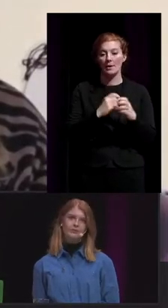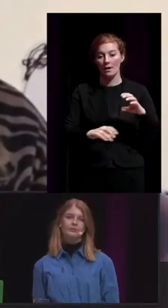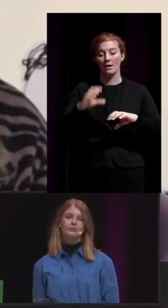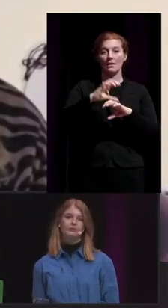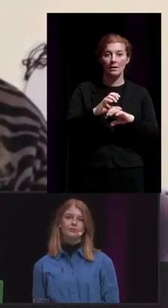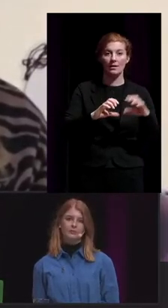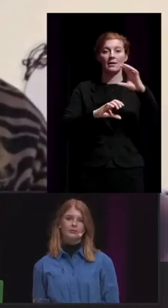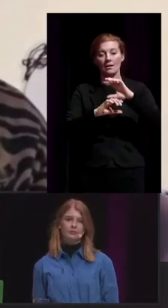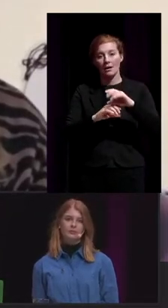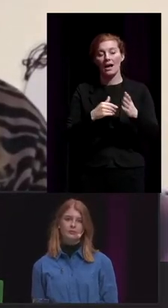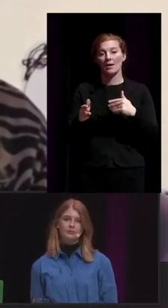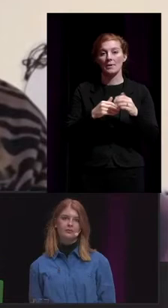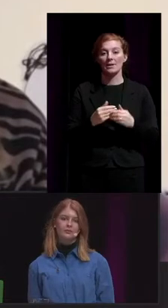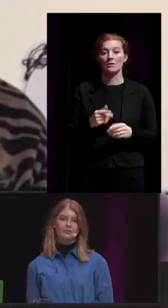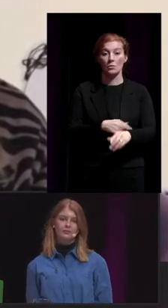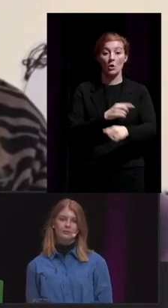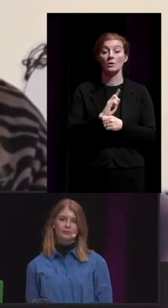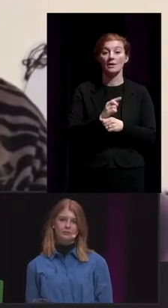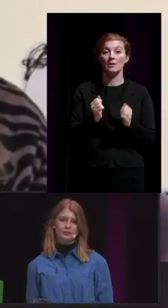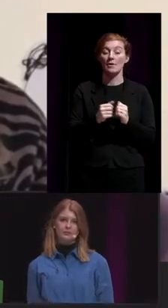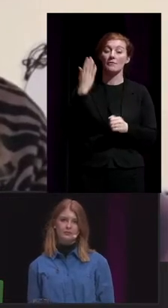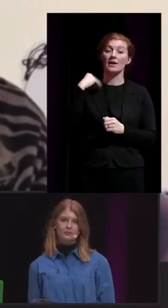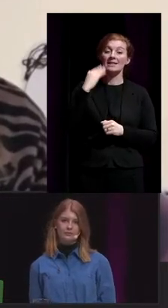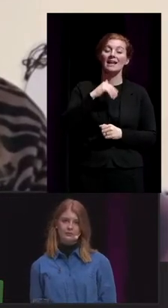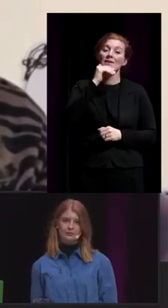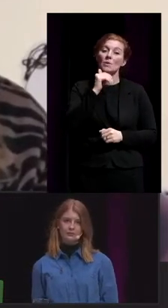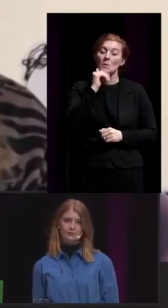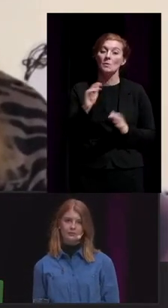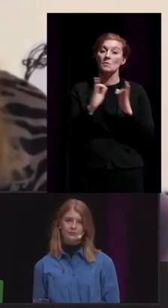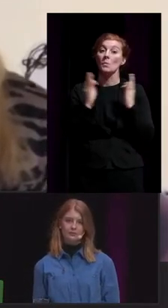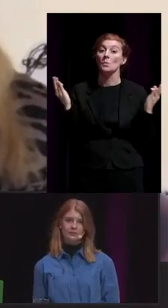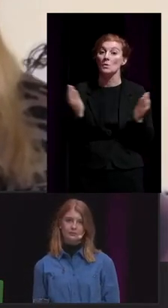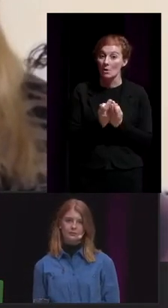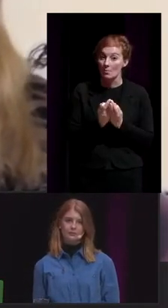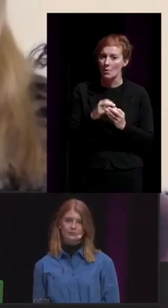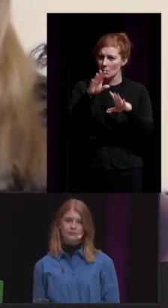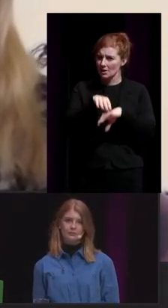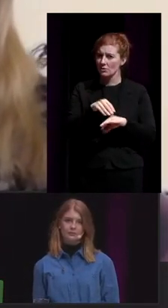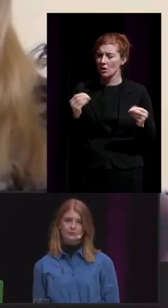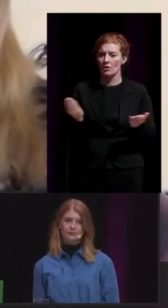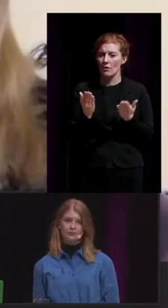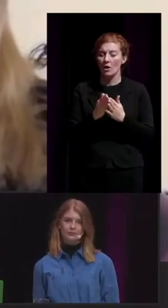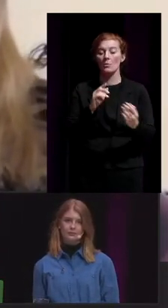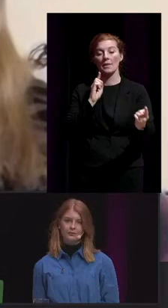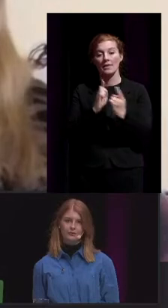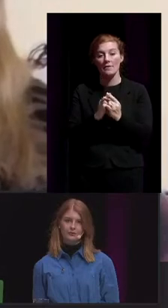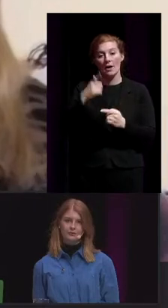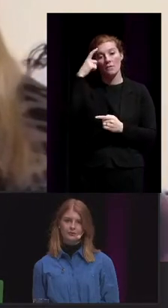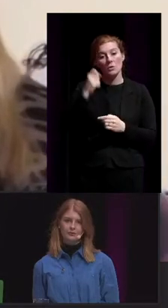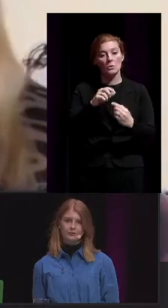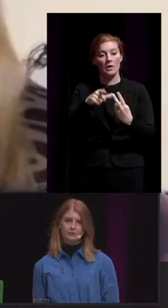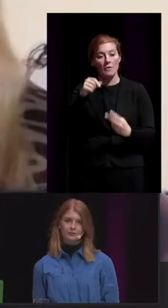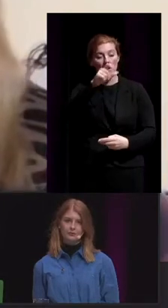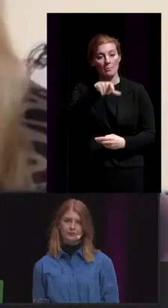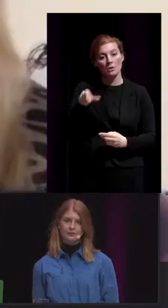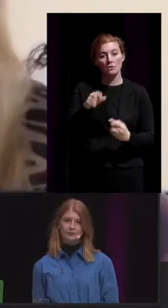arbetet över tid. Men då hade vi ungdomsforum. Och resultatet där blev att vi vill träffa förtroendevalda och bara prata. Att man